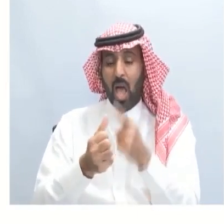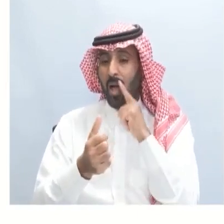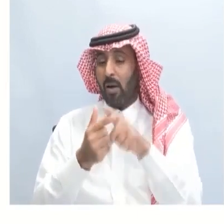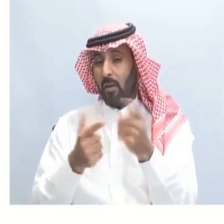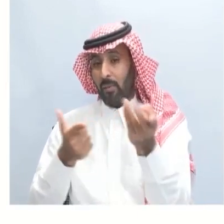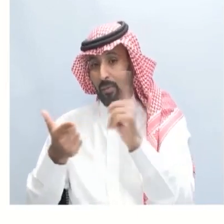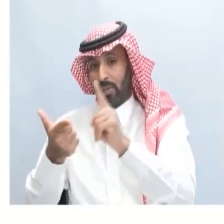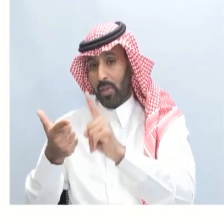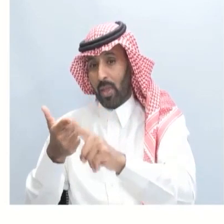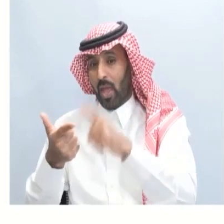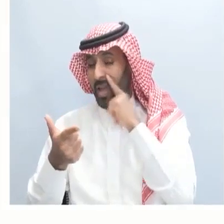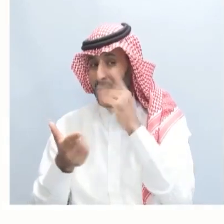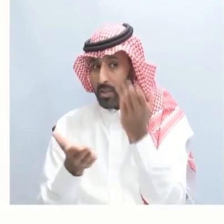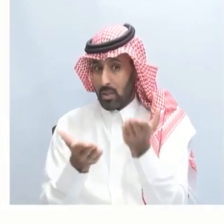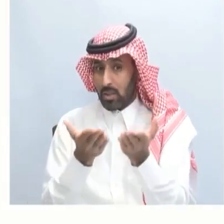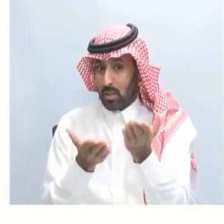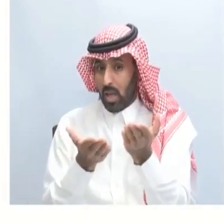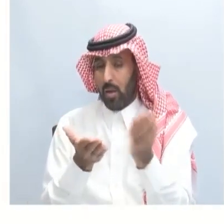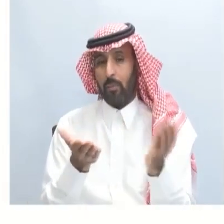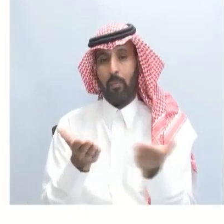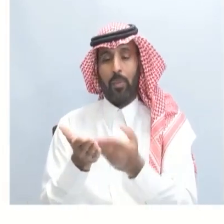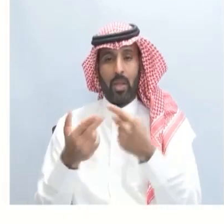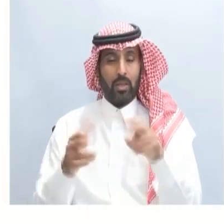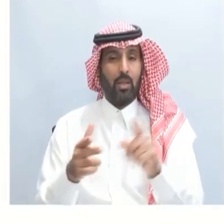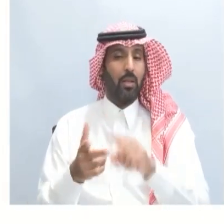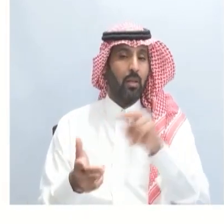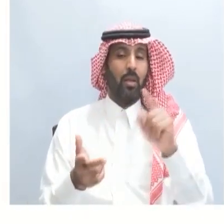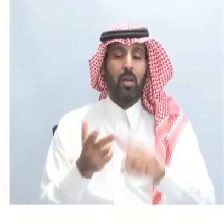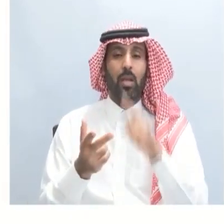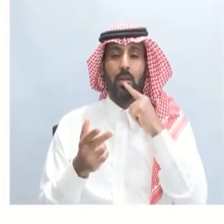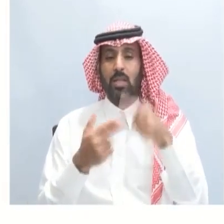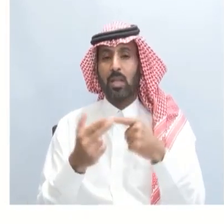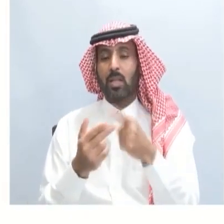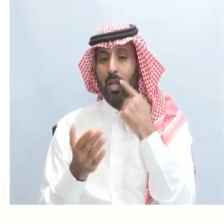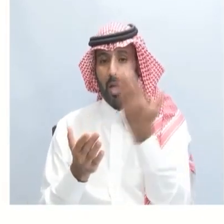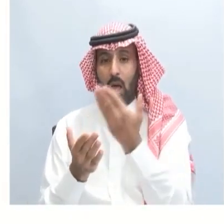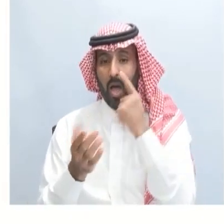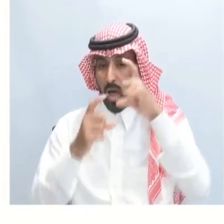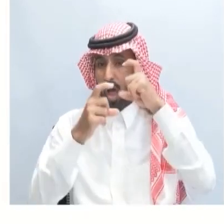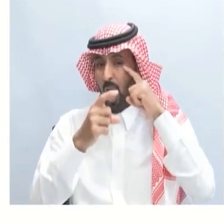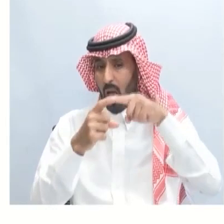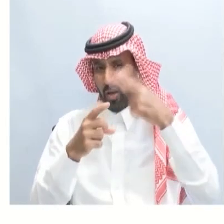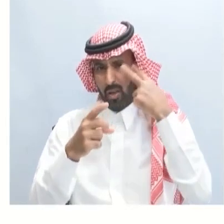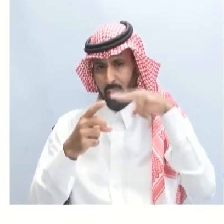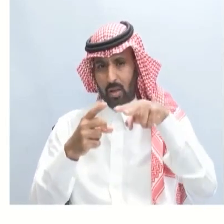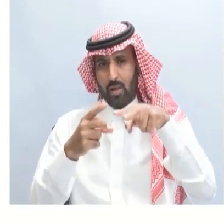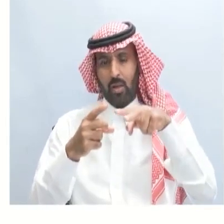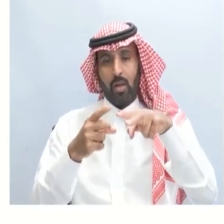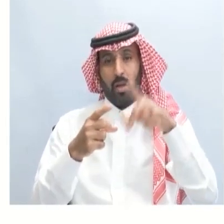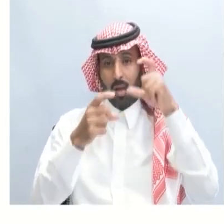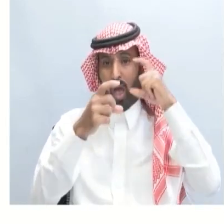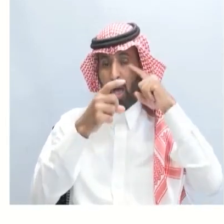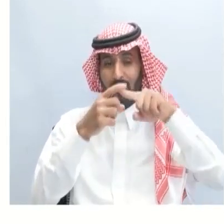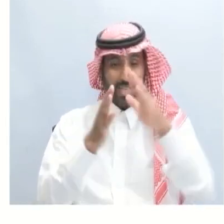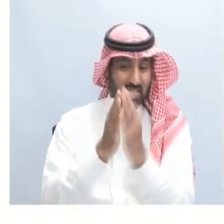ومن ثم الاتزان نبدا وكالعاده باستراتيجيه قراءه الصوره تامل معي عزيزي الطالب هذه الصوره